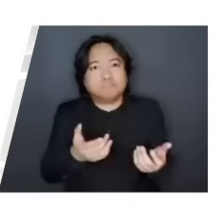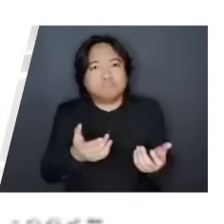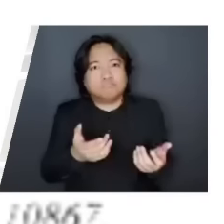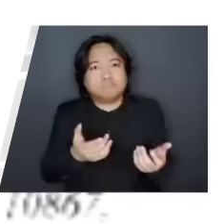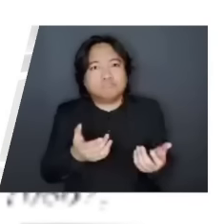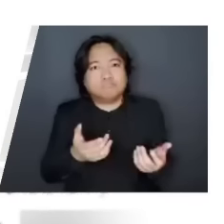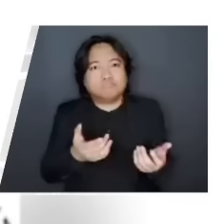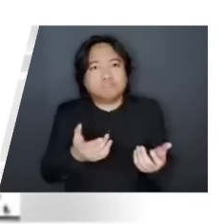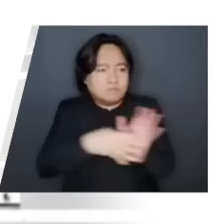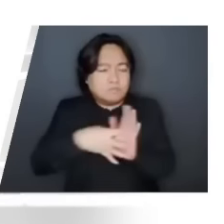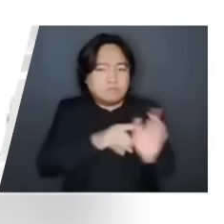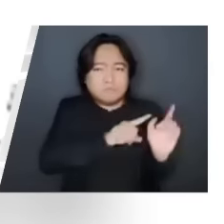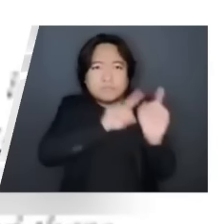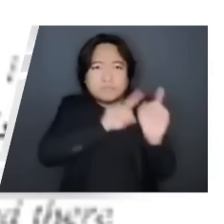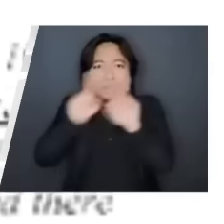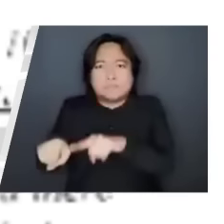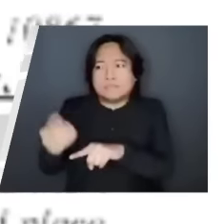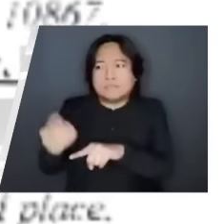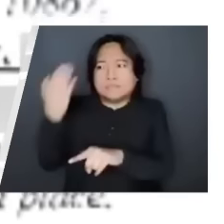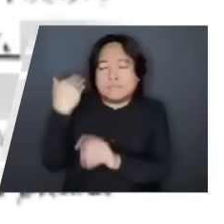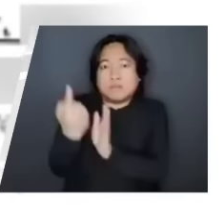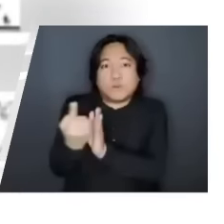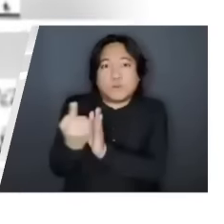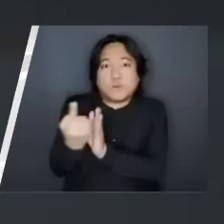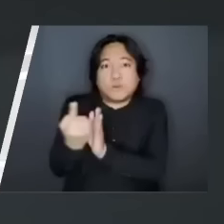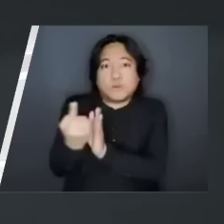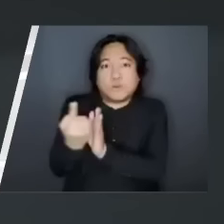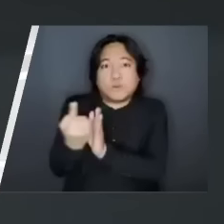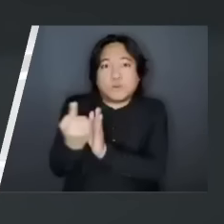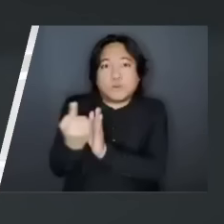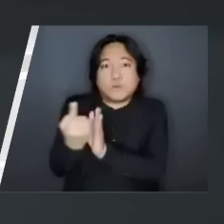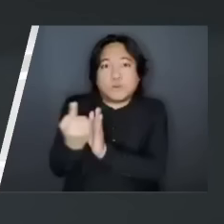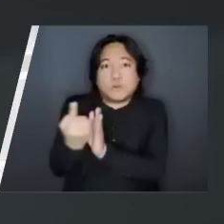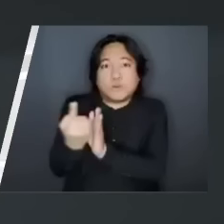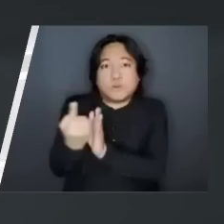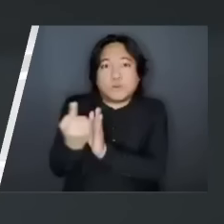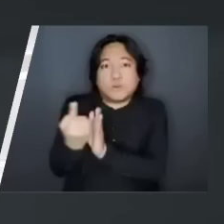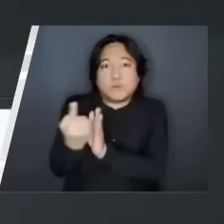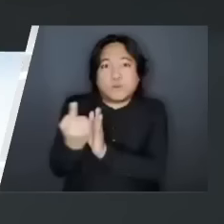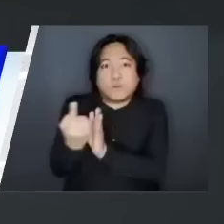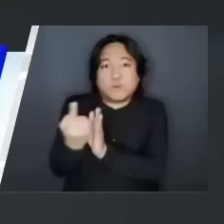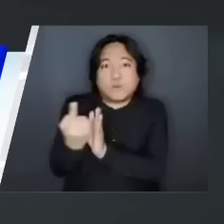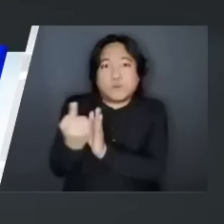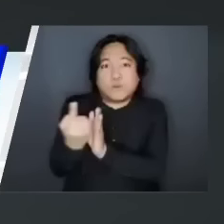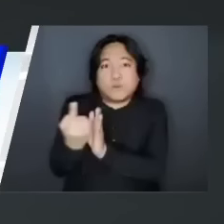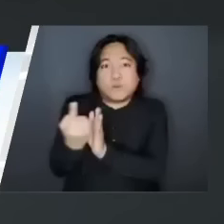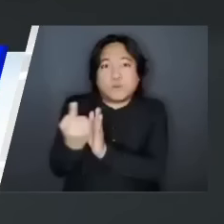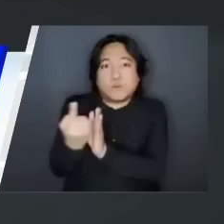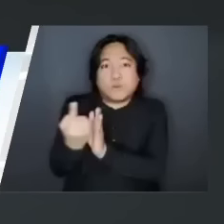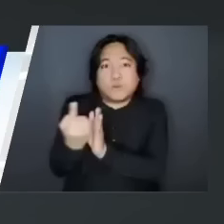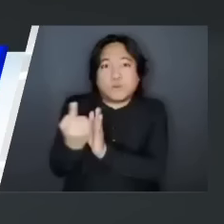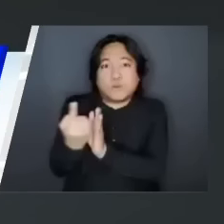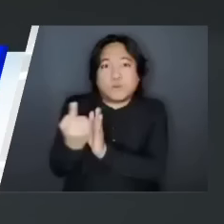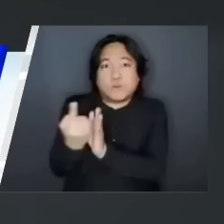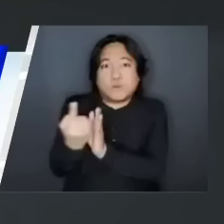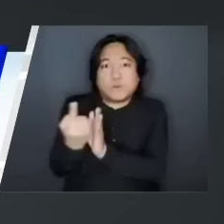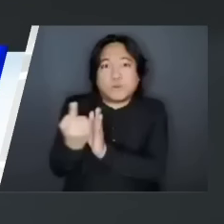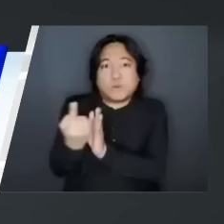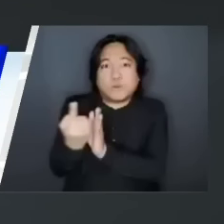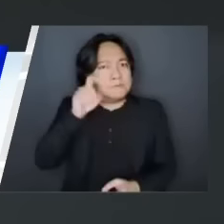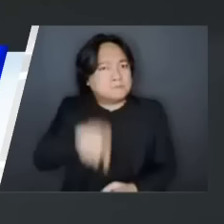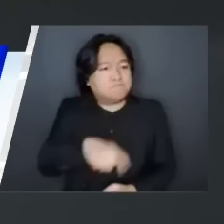ang panibagong sampina para padaluhin si VP Sara. Sinusubukan pa naming makuha ang pahayag ng bise tungkol sa